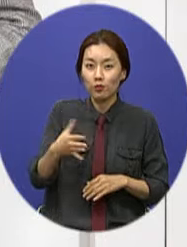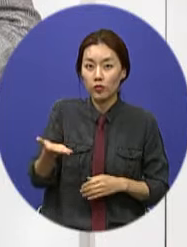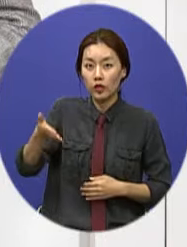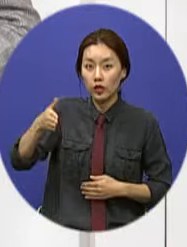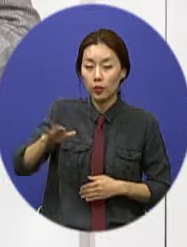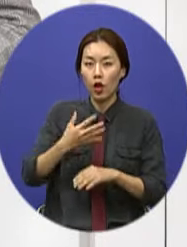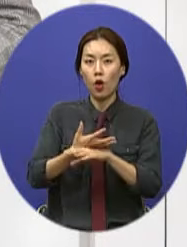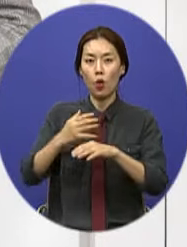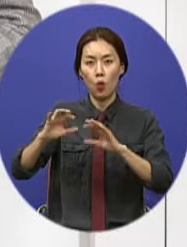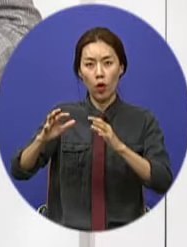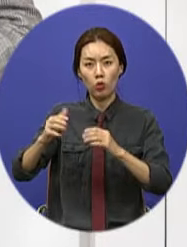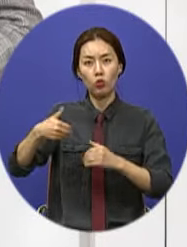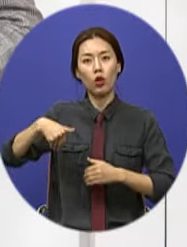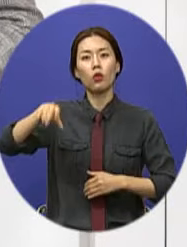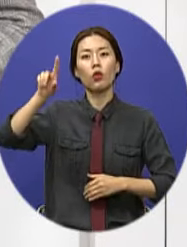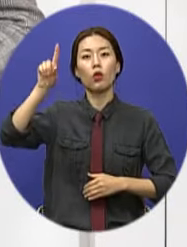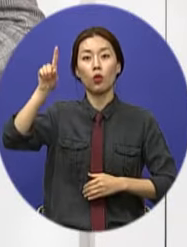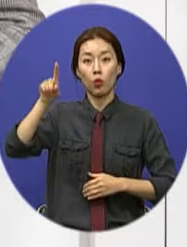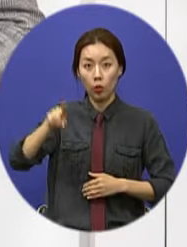외국을 가도